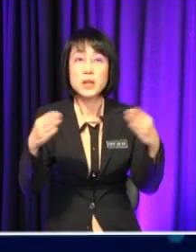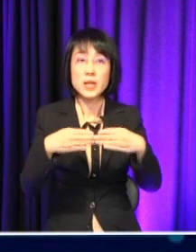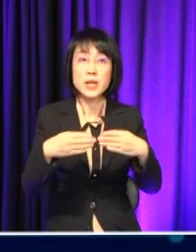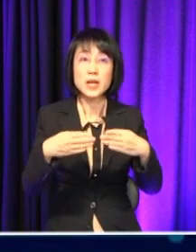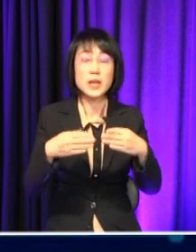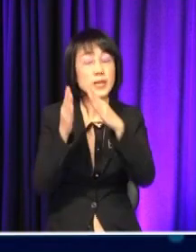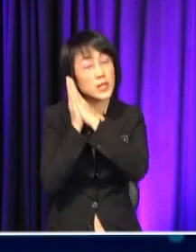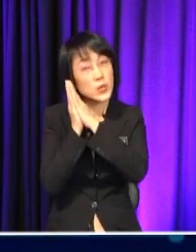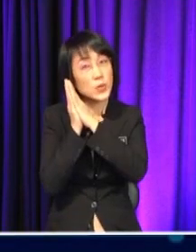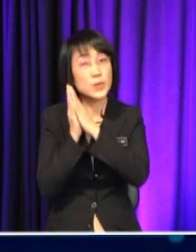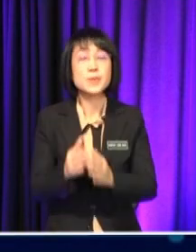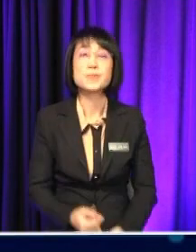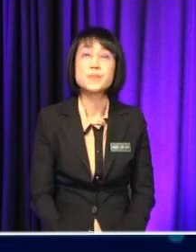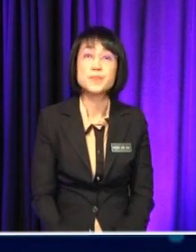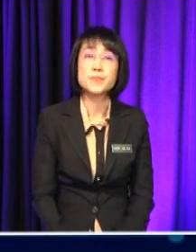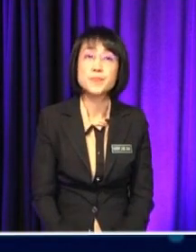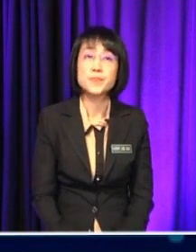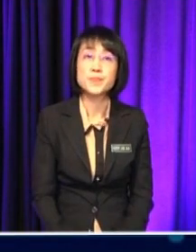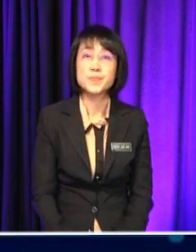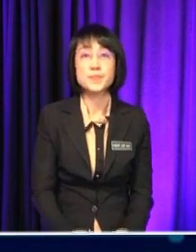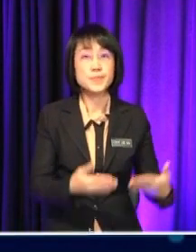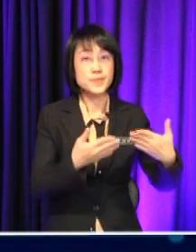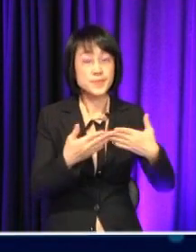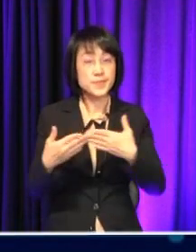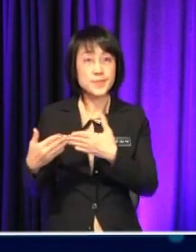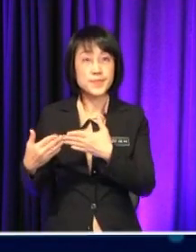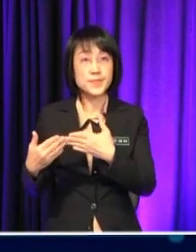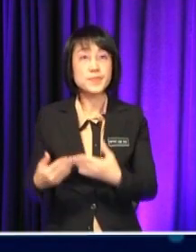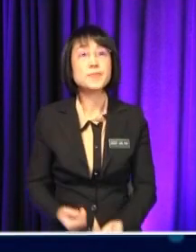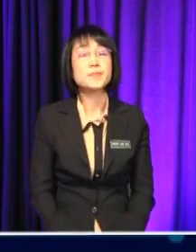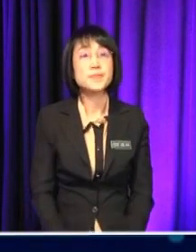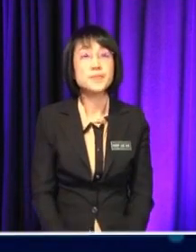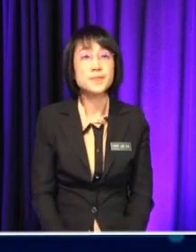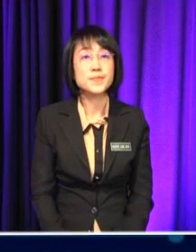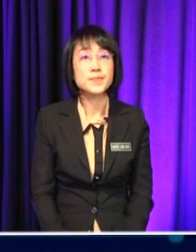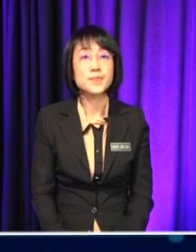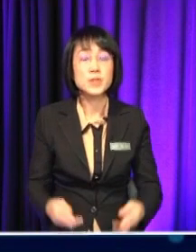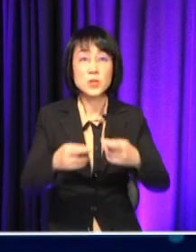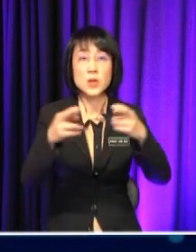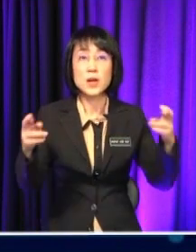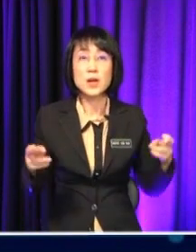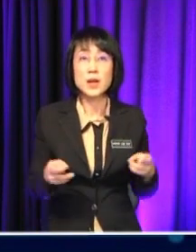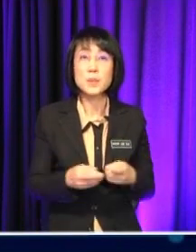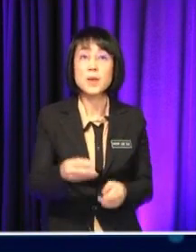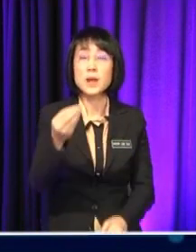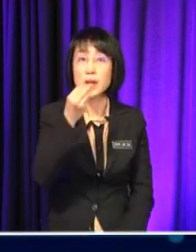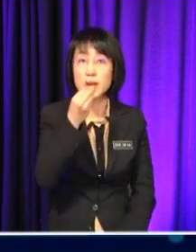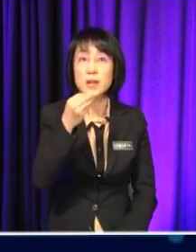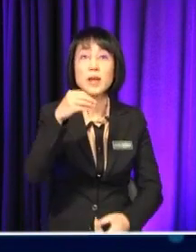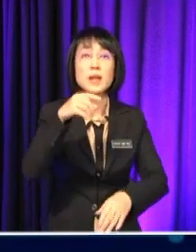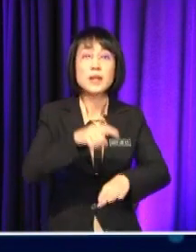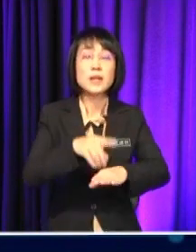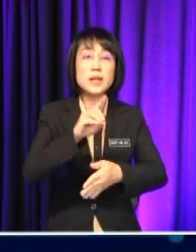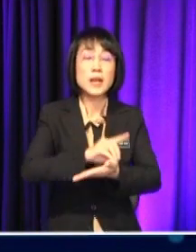bilik tido kedua dan sebagainya Oke seterusnya di dalaman sama juga di ruangan makan dan juga di dapur sama